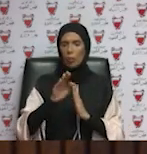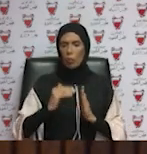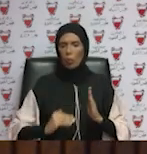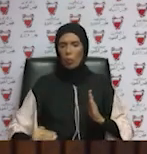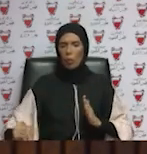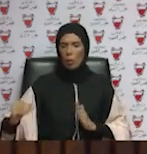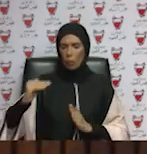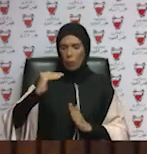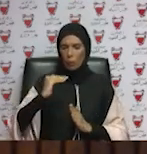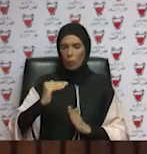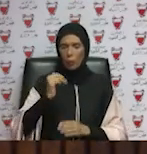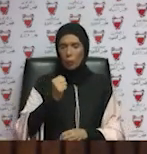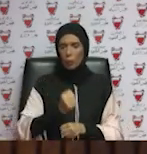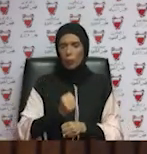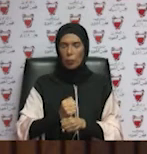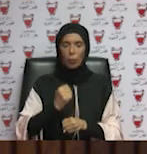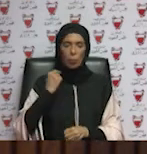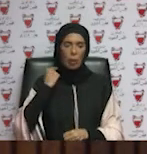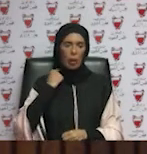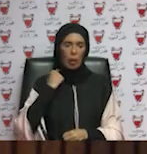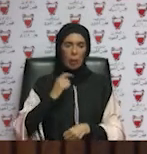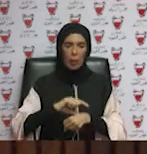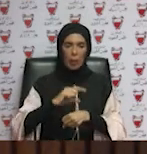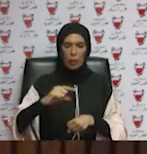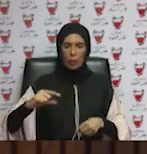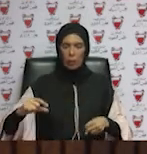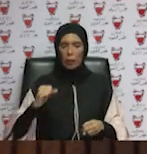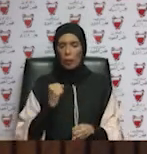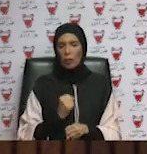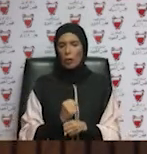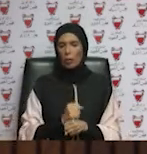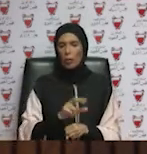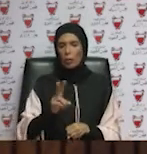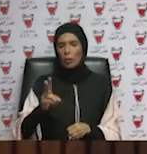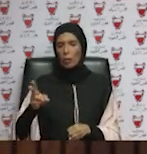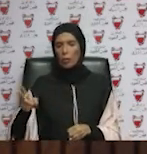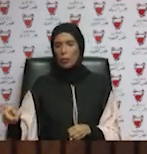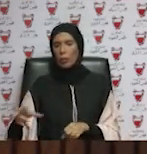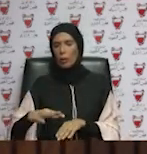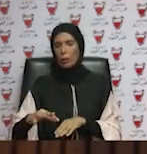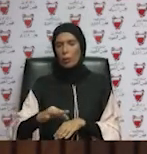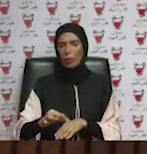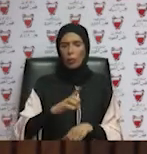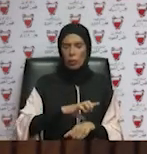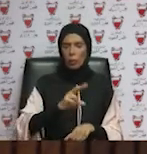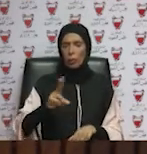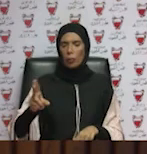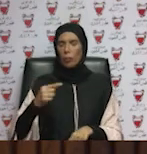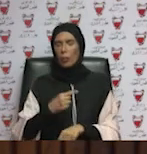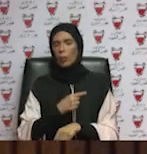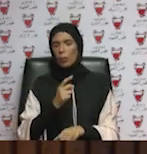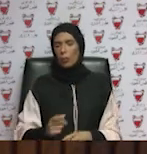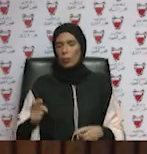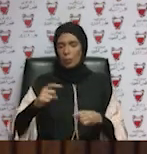المستوى العملي والعلمي للأطباء العاملين في مختلف الفروع الطبية وبالتعاون